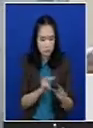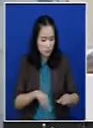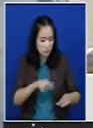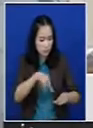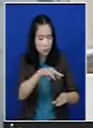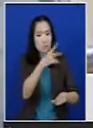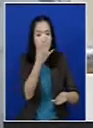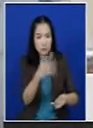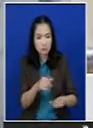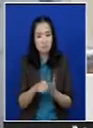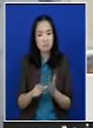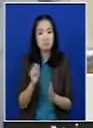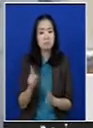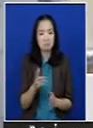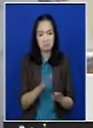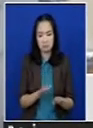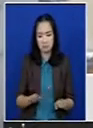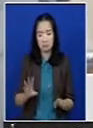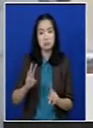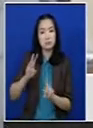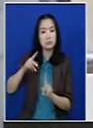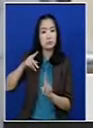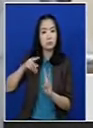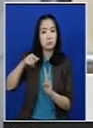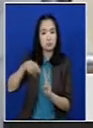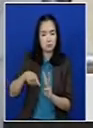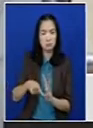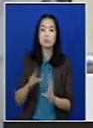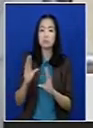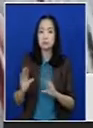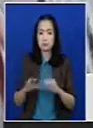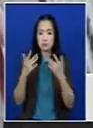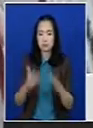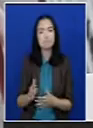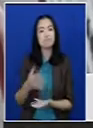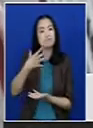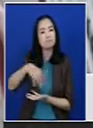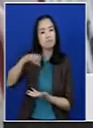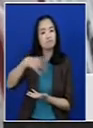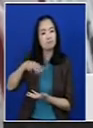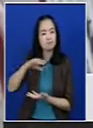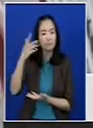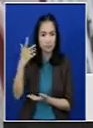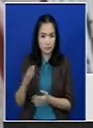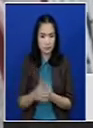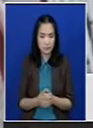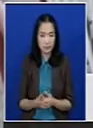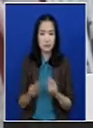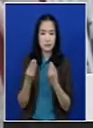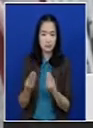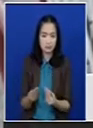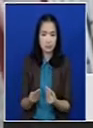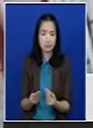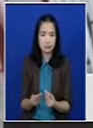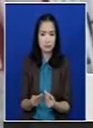อบรถยนต์หลีกเลี่ยงภาษี 6,000 กว่าคันคือประชุมกันเมื่อช่วงสายเพื่อที่จะไปรายงานส่วนที่ดำเนินการไปแล้วให้กับพลเอกไพบู